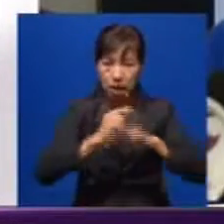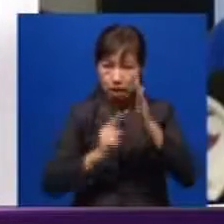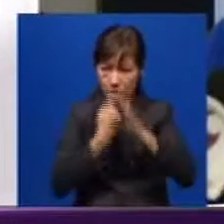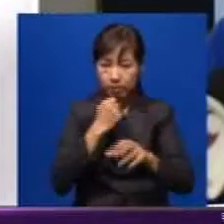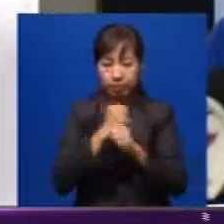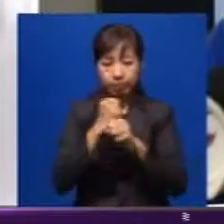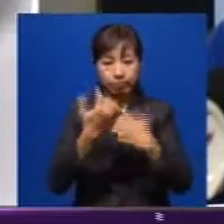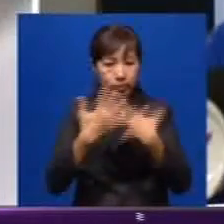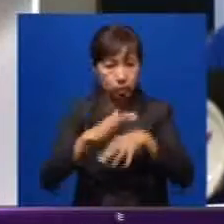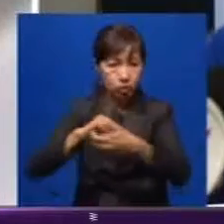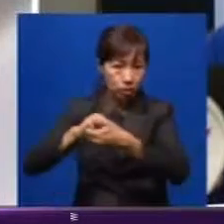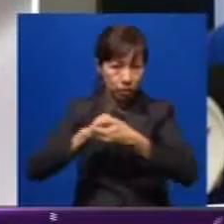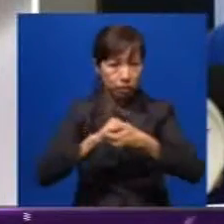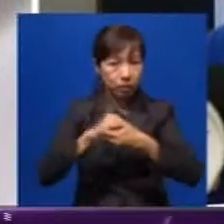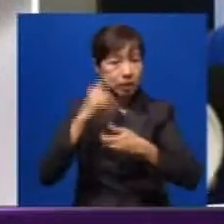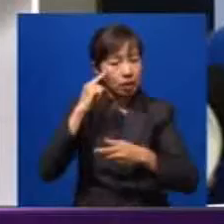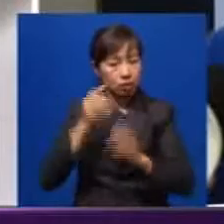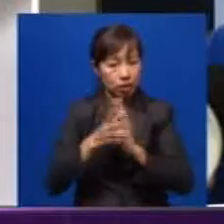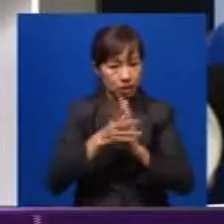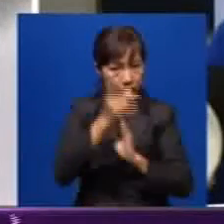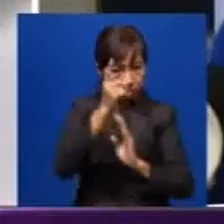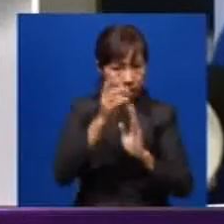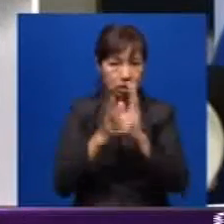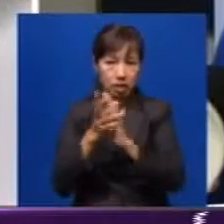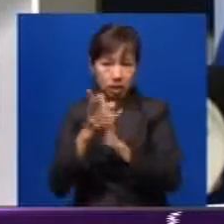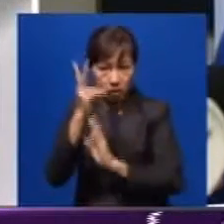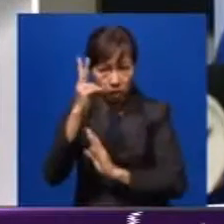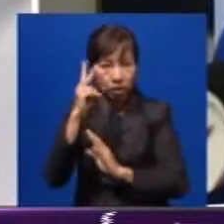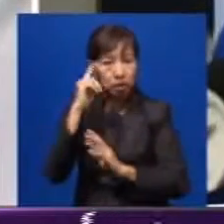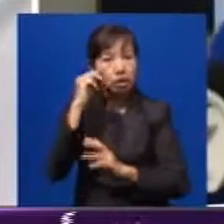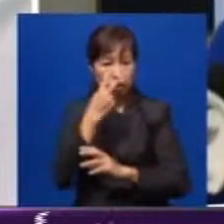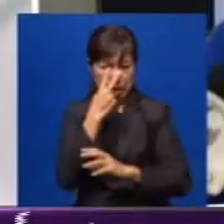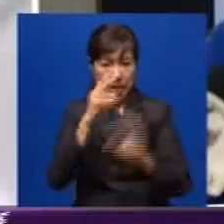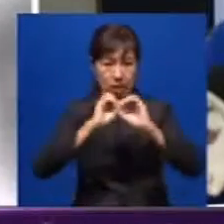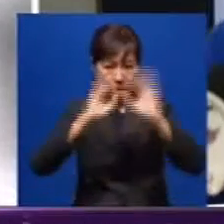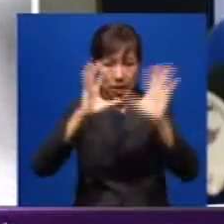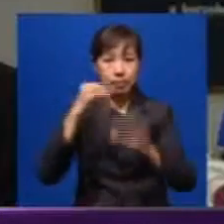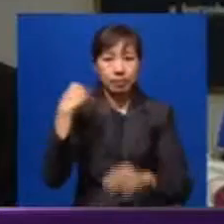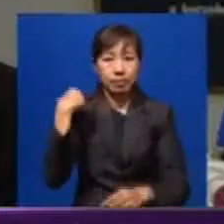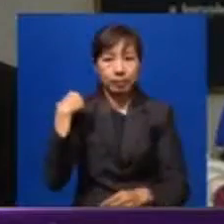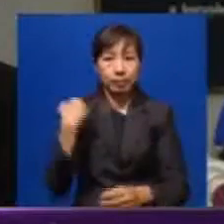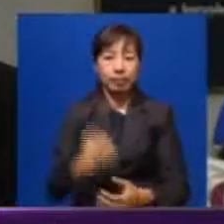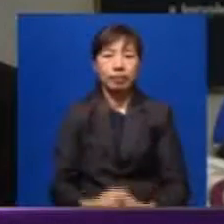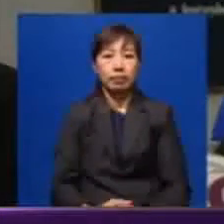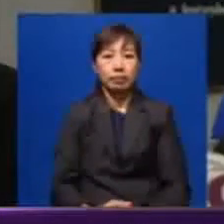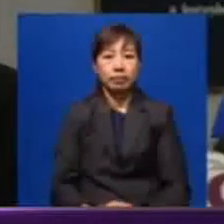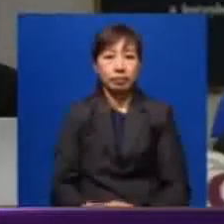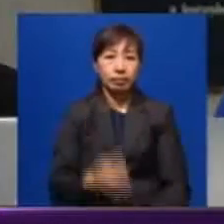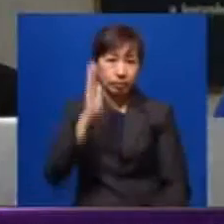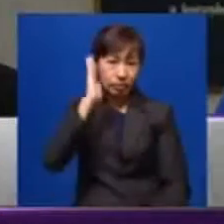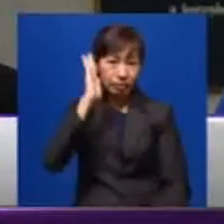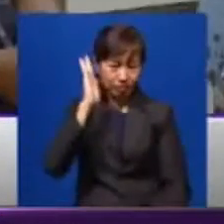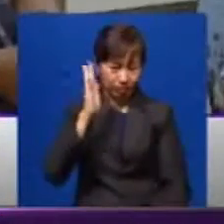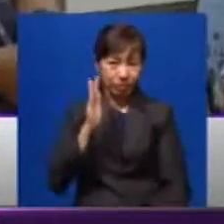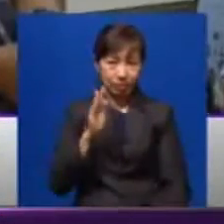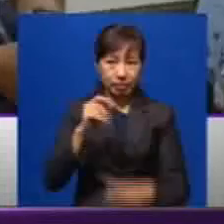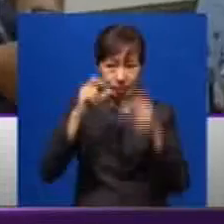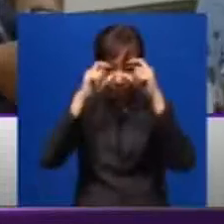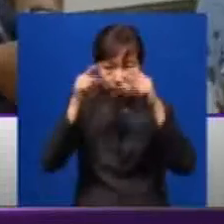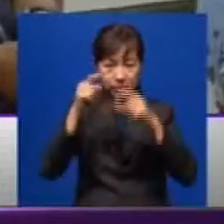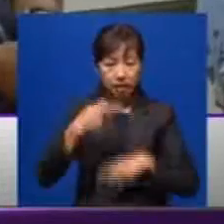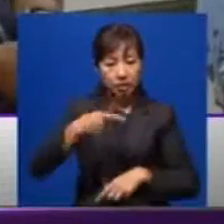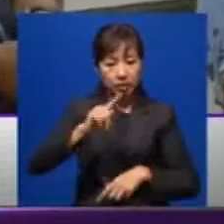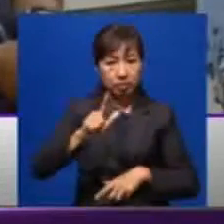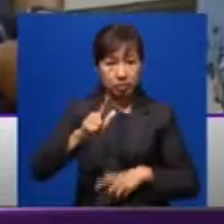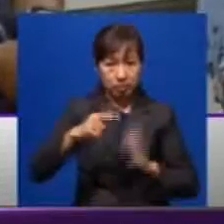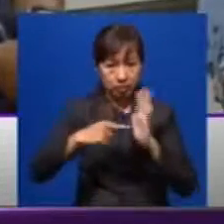องคาดว่าภายใน 1-2 สัปดาห์ก็จะมีความชัดเจนในเรื่องนี้มากยิ่งขึ้นค่ะโดยนายวิบูลย์สงวนพงศ์ปลัดกระทรวงมหาดไทยนะคะก็เ